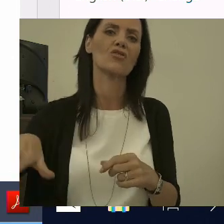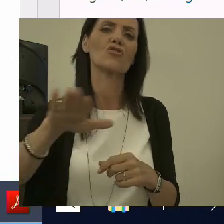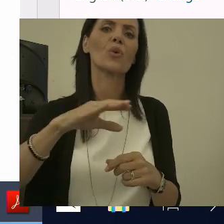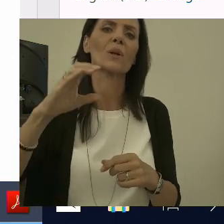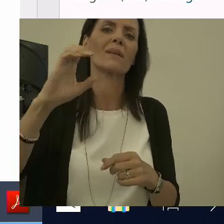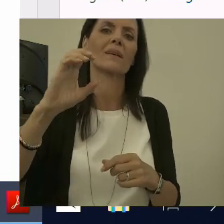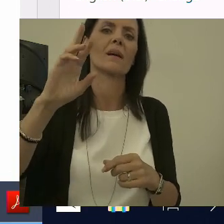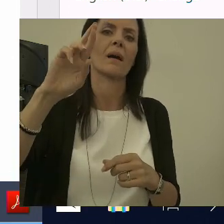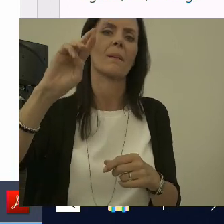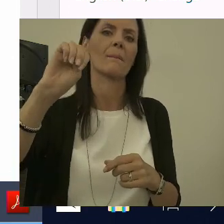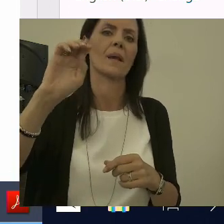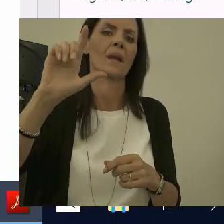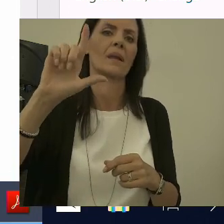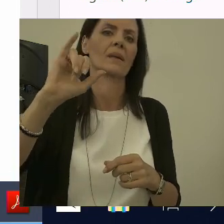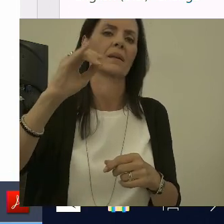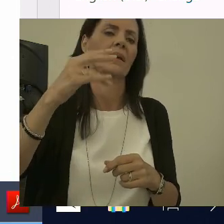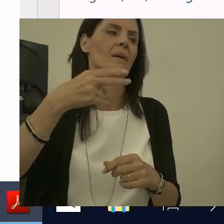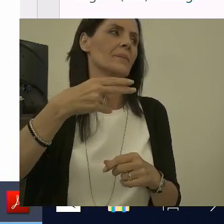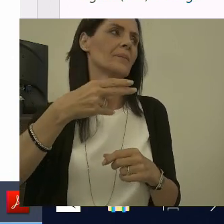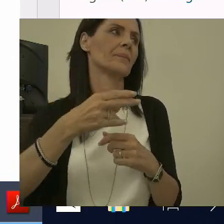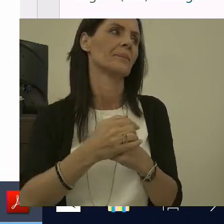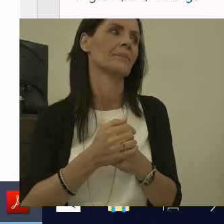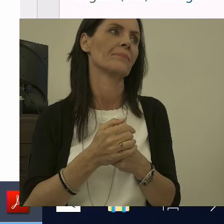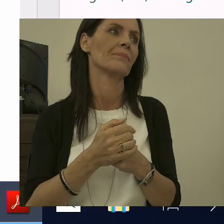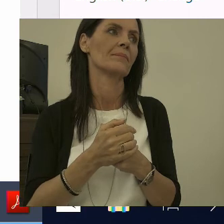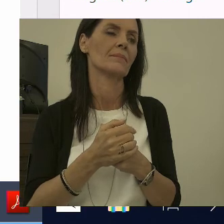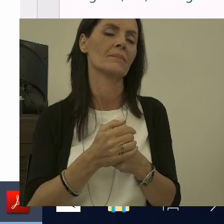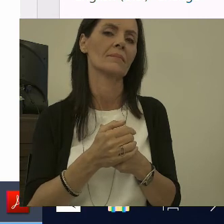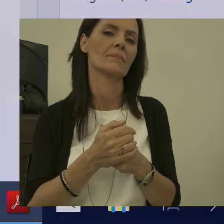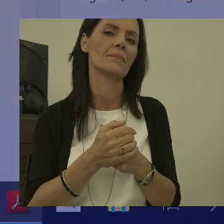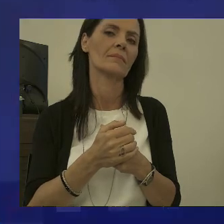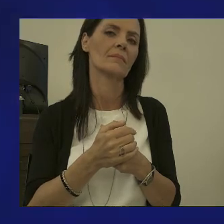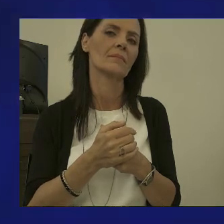קרמליה. זה דברים שצריכים לקבל ביטוי